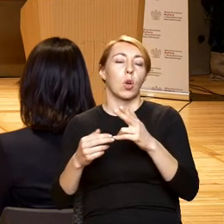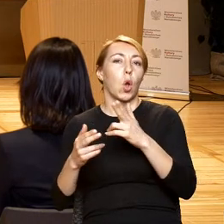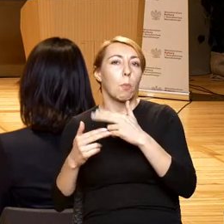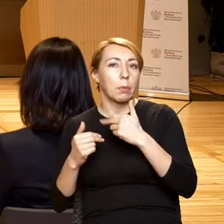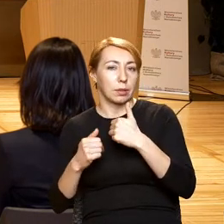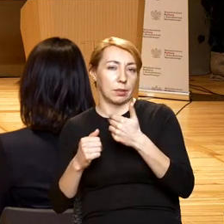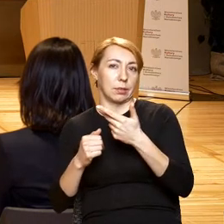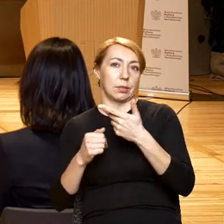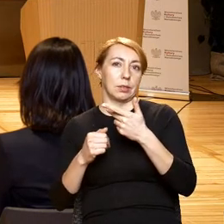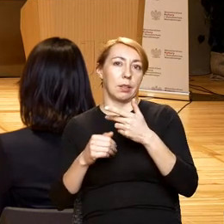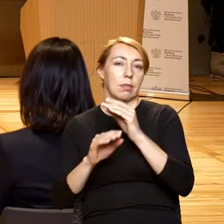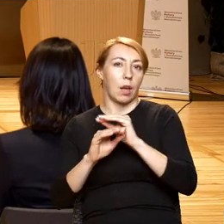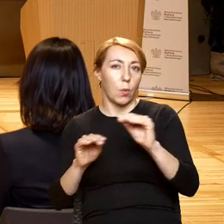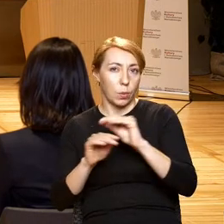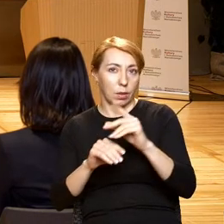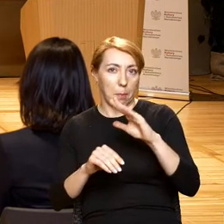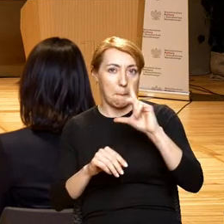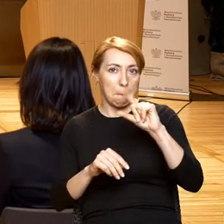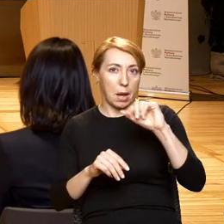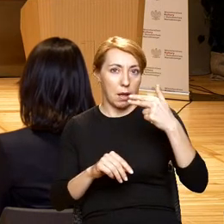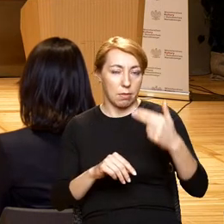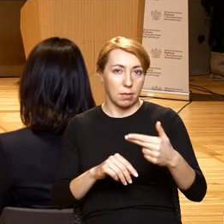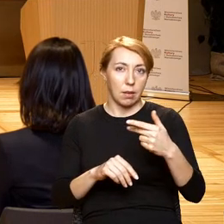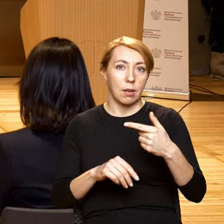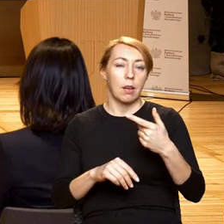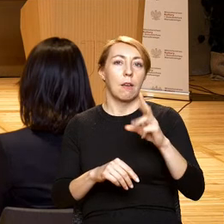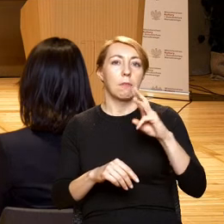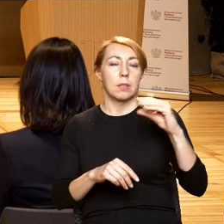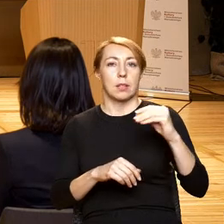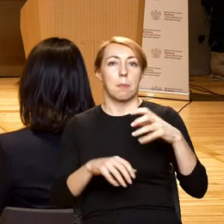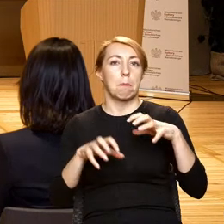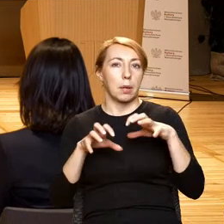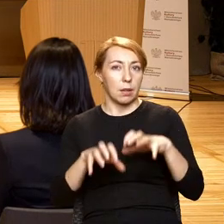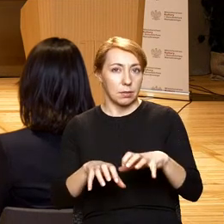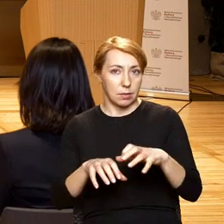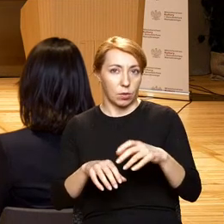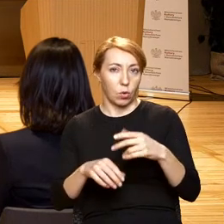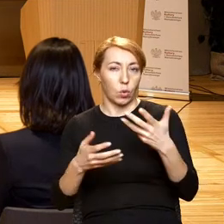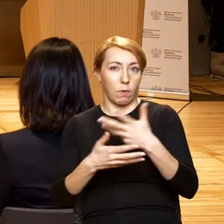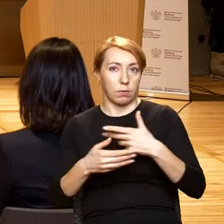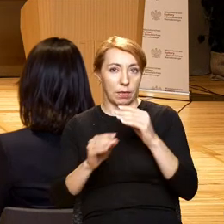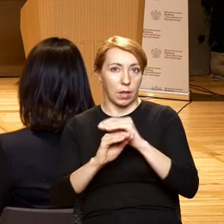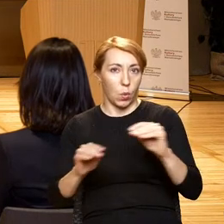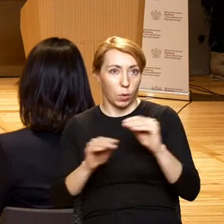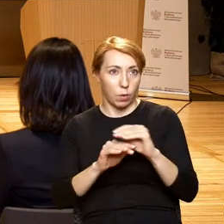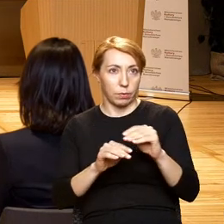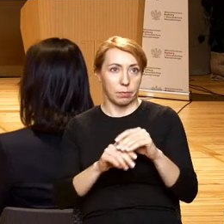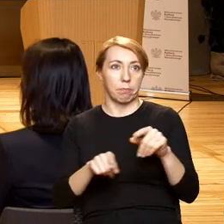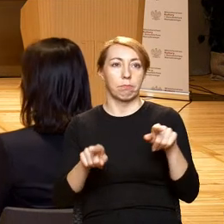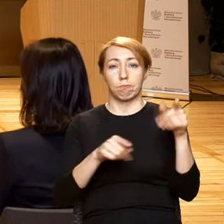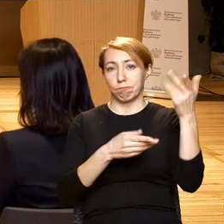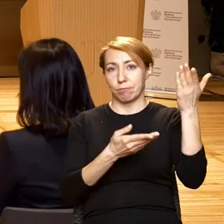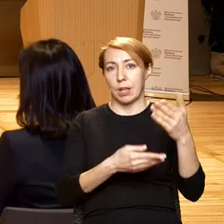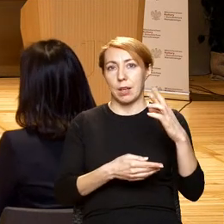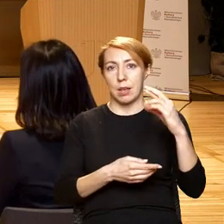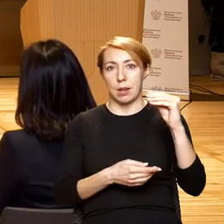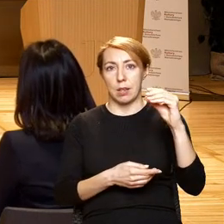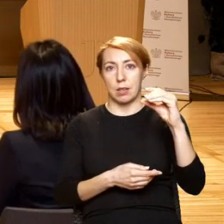Techniki PAN, wiceprezes Towarzystwa Naukowego Warszawskiego, recenzent prezentowanej publikacji.